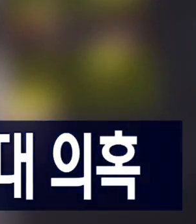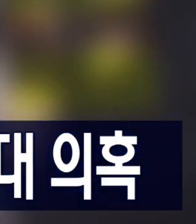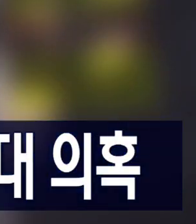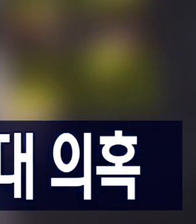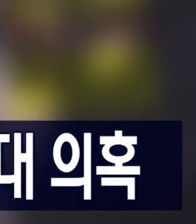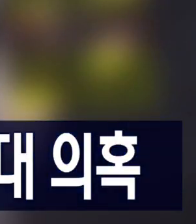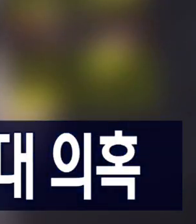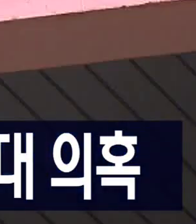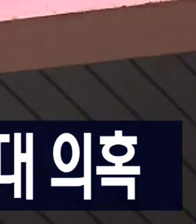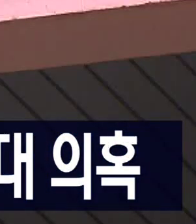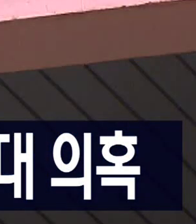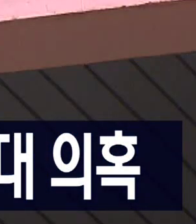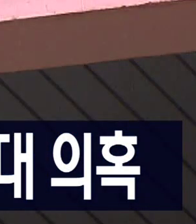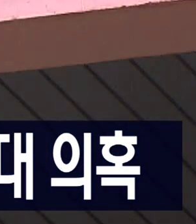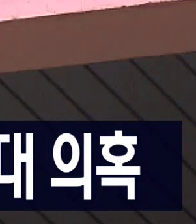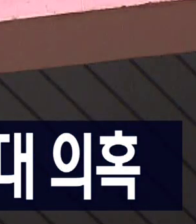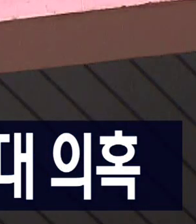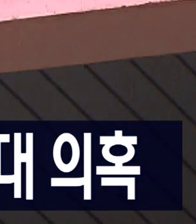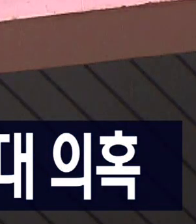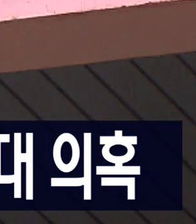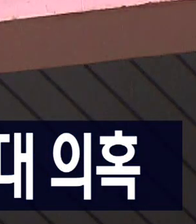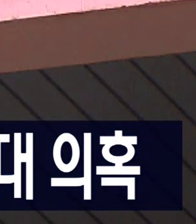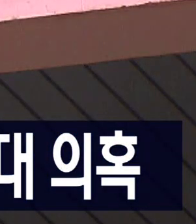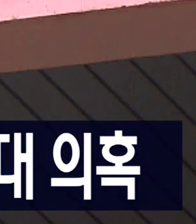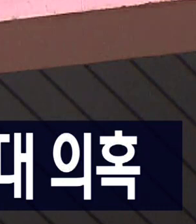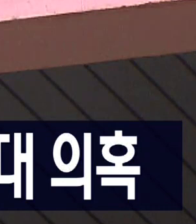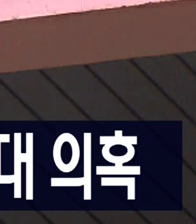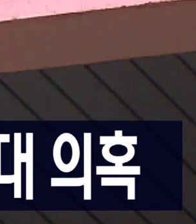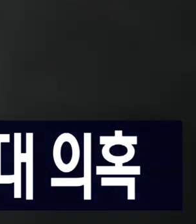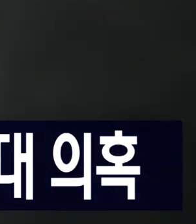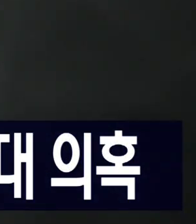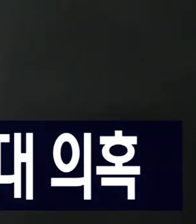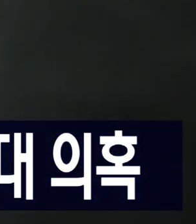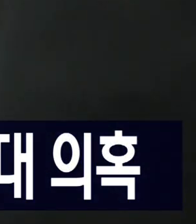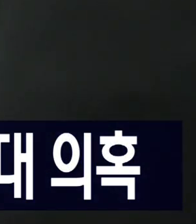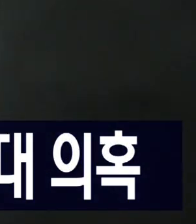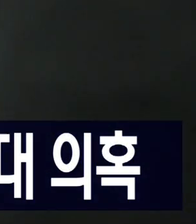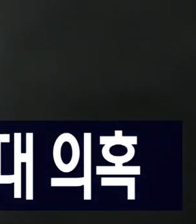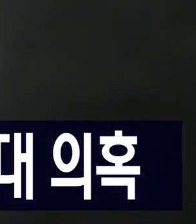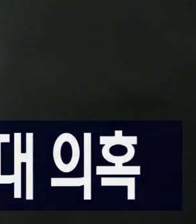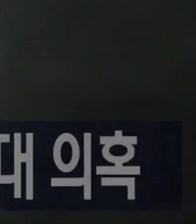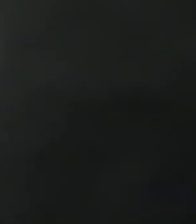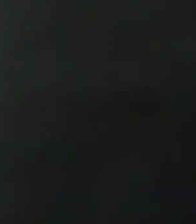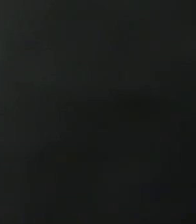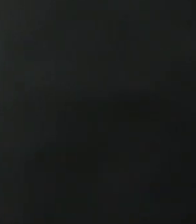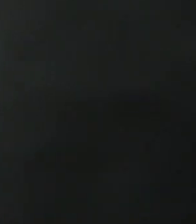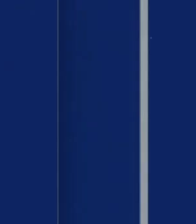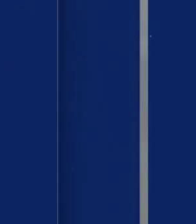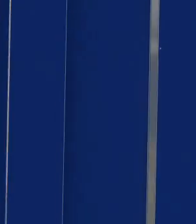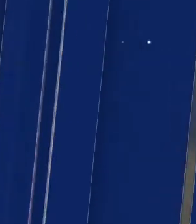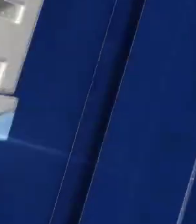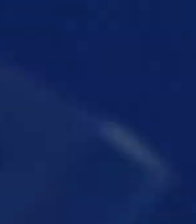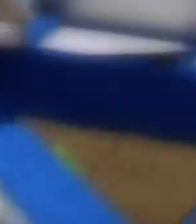초등학교 여교사가 학생에게 성매매를 운운하며 정서적 학대를 했다는 의혹이 제기돼 경찰이 수사에 나섰습니다.